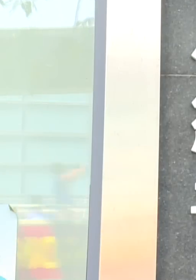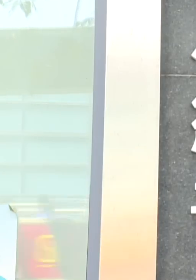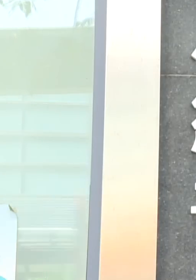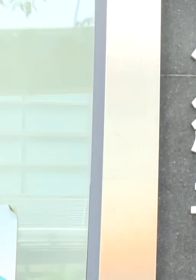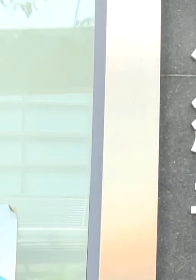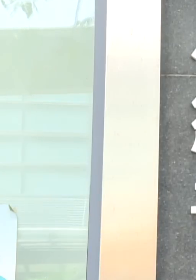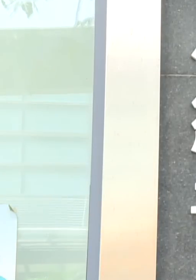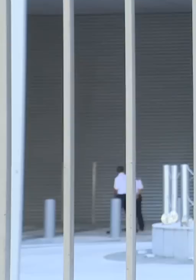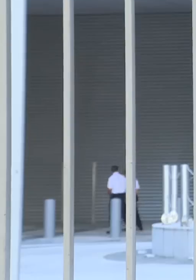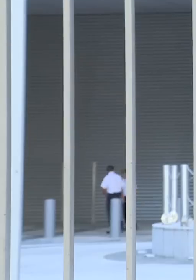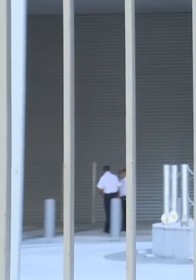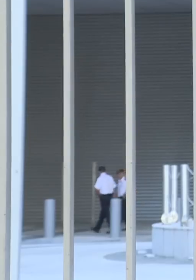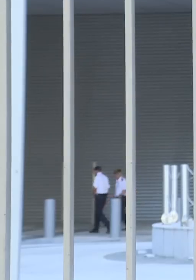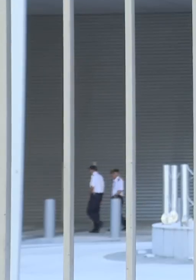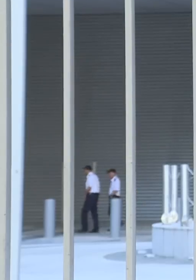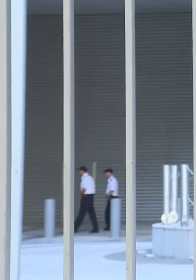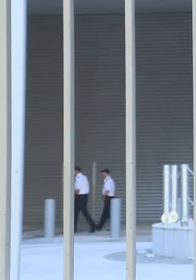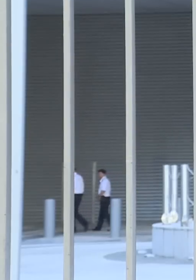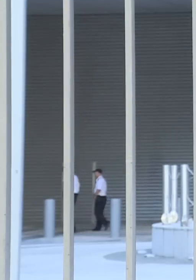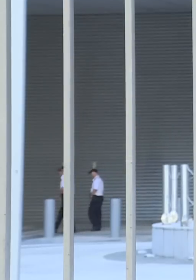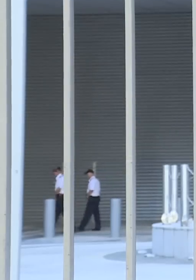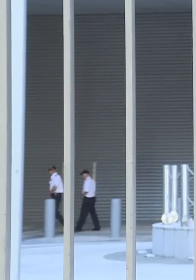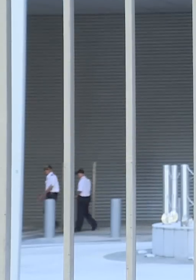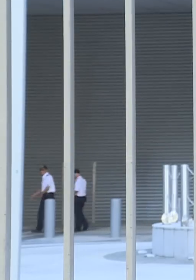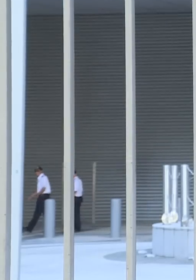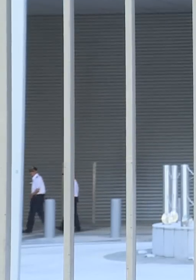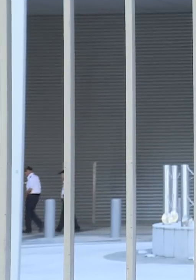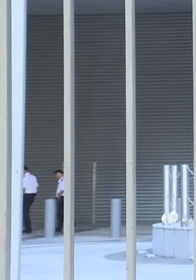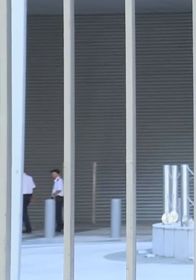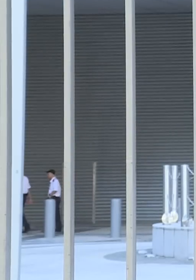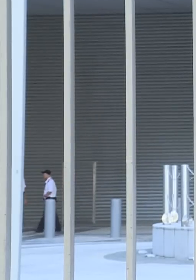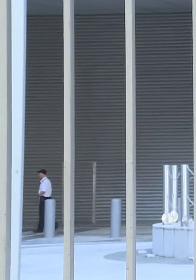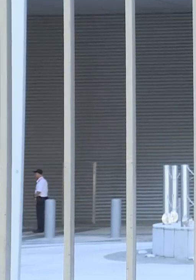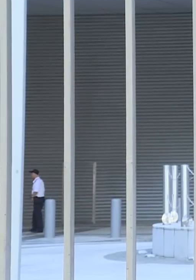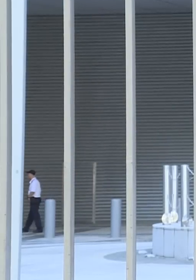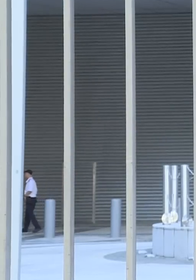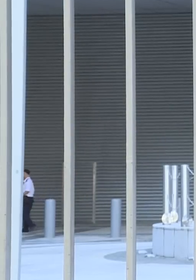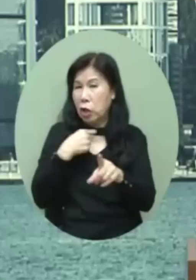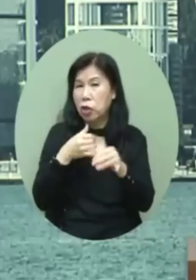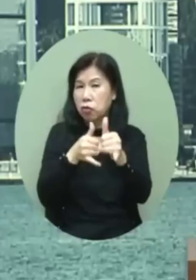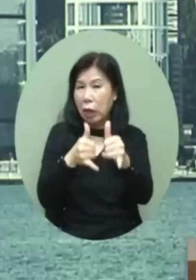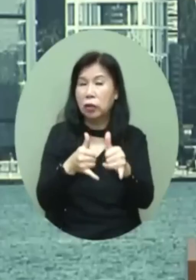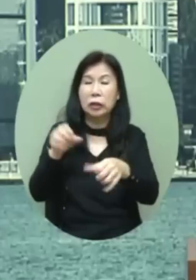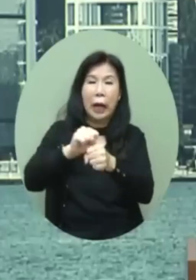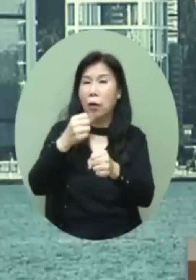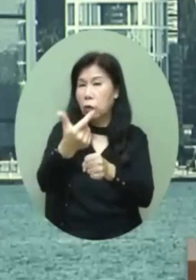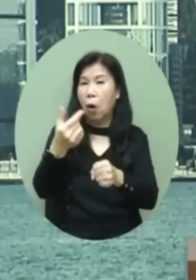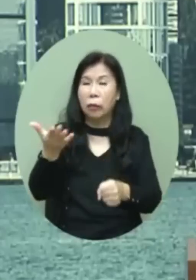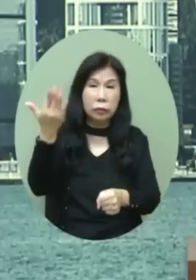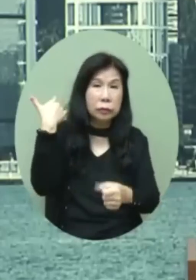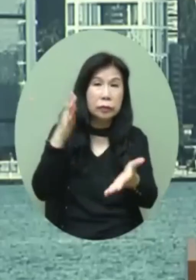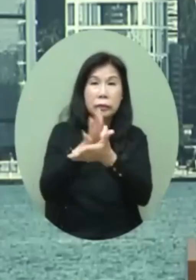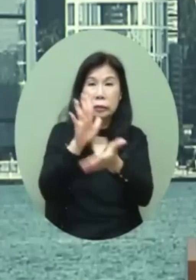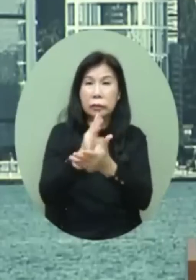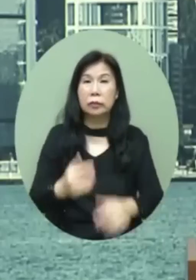等，加上外围经济的多项不明朗因素影响，因此要审慎处理加薪问题。 而事实上，在过去